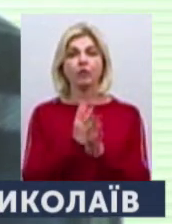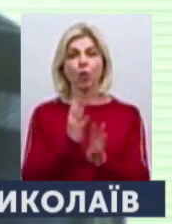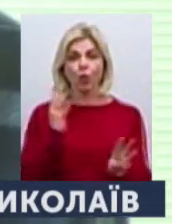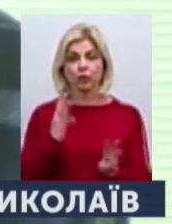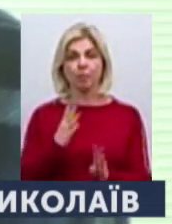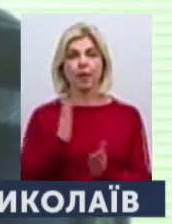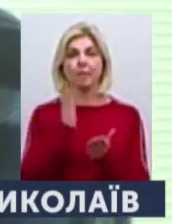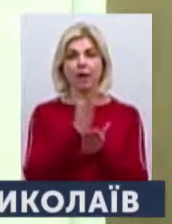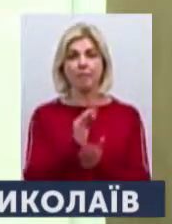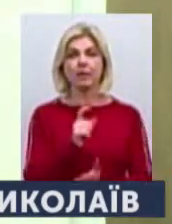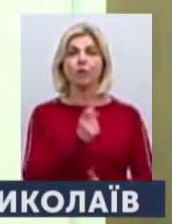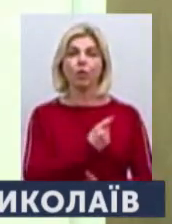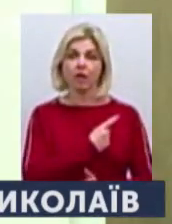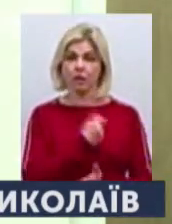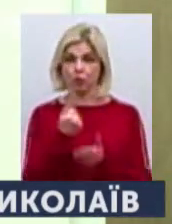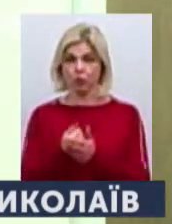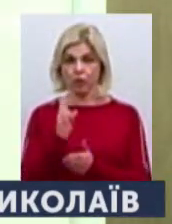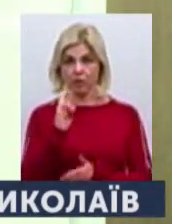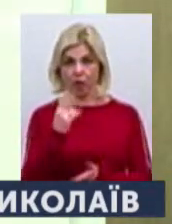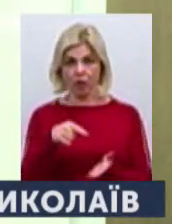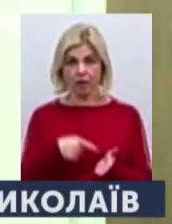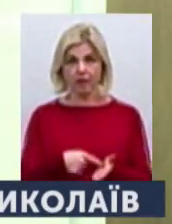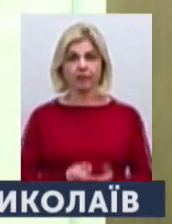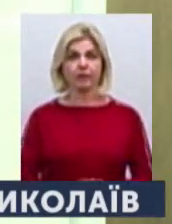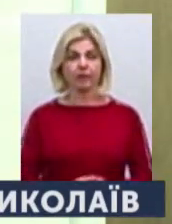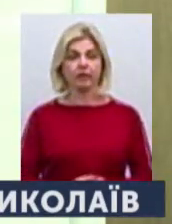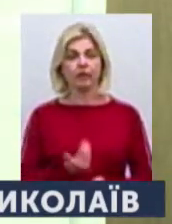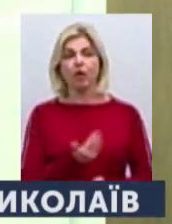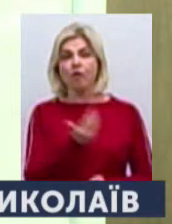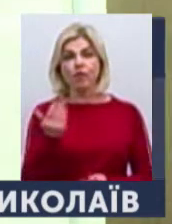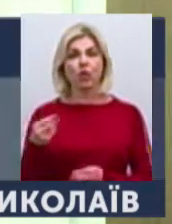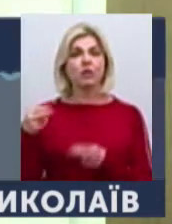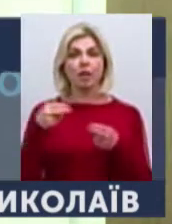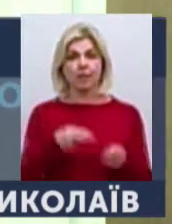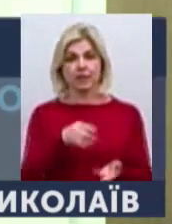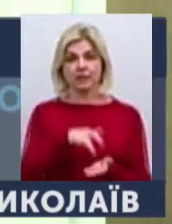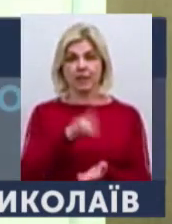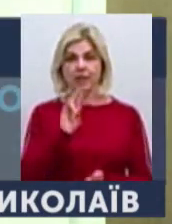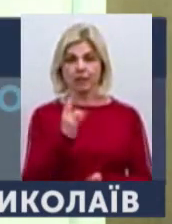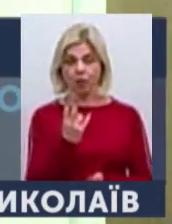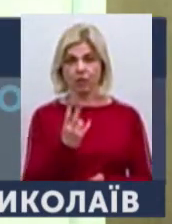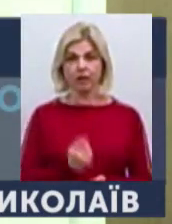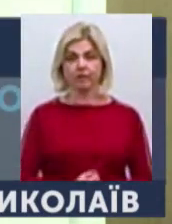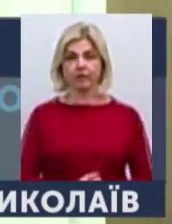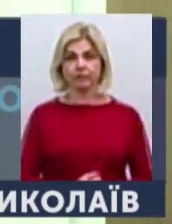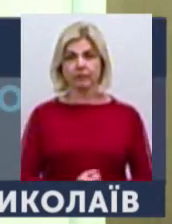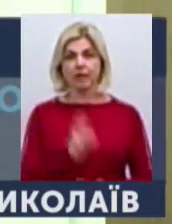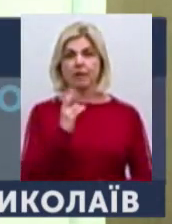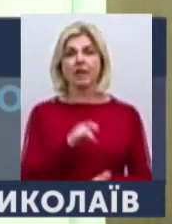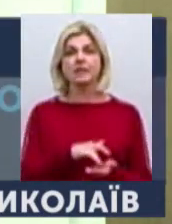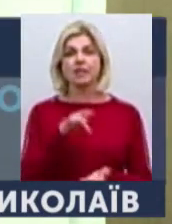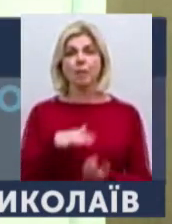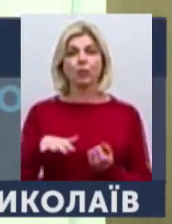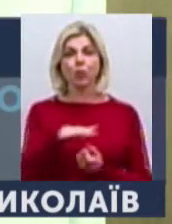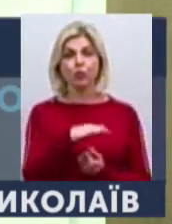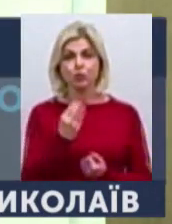до Миколаєва. Вони приїхали в центр Миколаєва на центральну площу